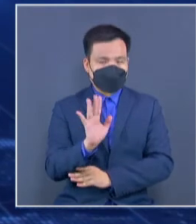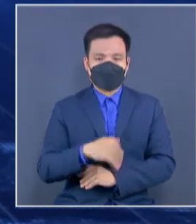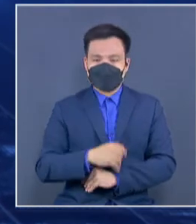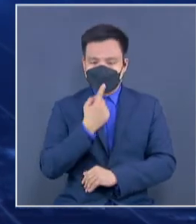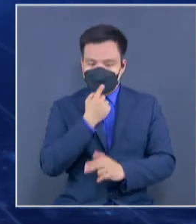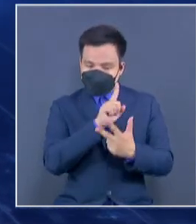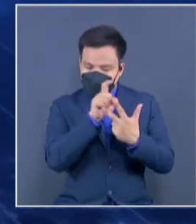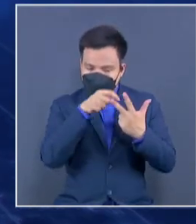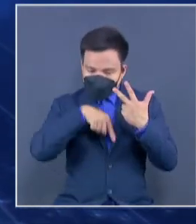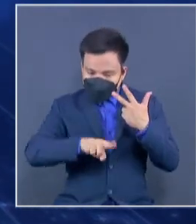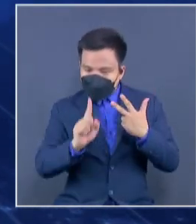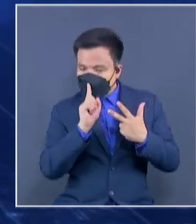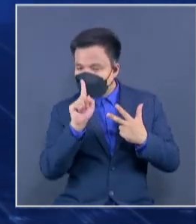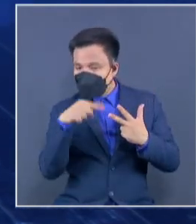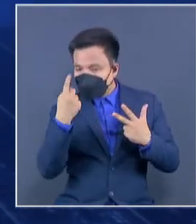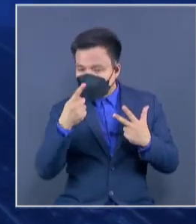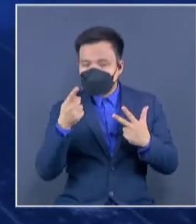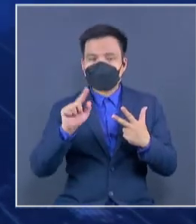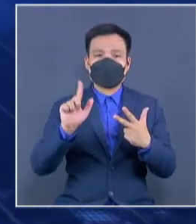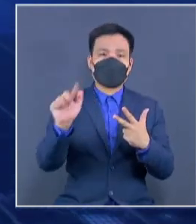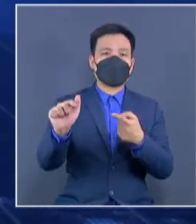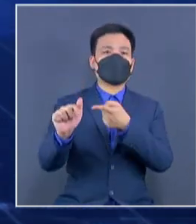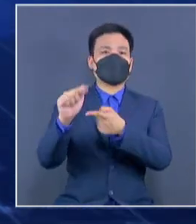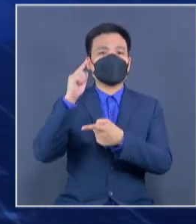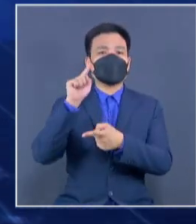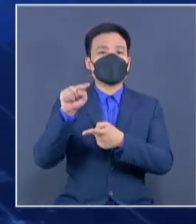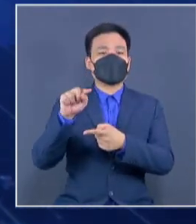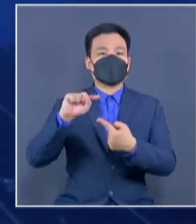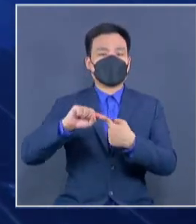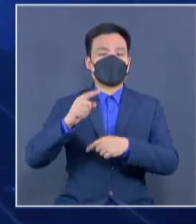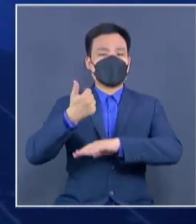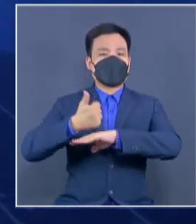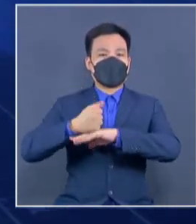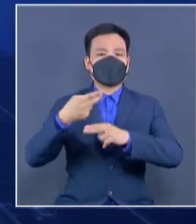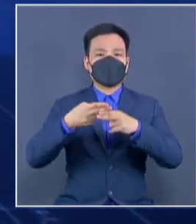ไปนำไปสู่การจับกุมตัวนายเอ็มผู้ที่เป็นหัวหน้าขบวนการให้ได้นะครับ